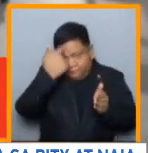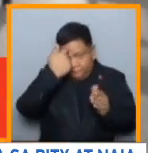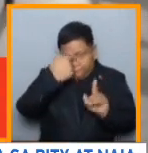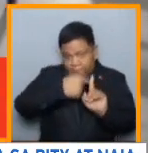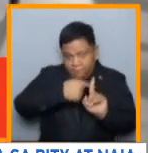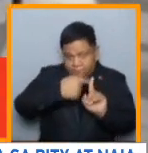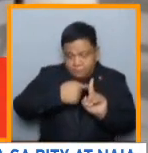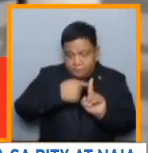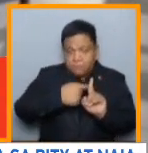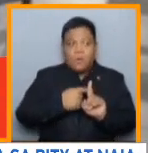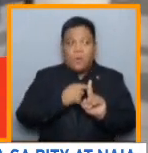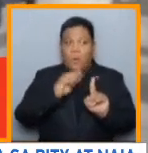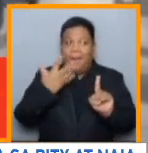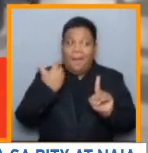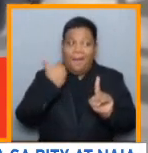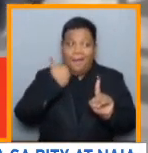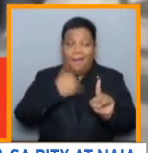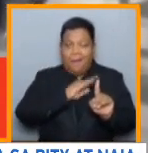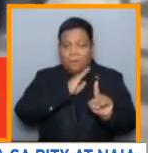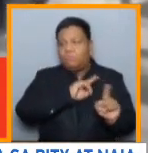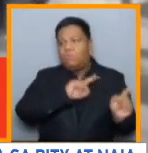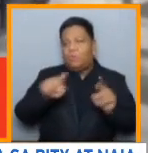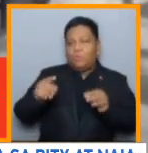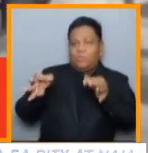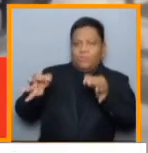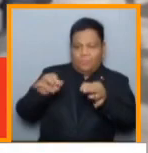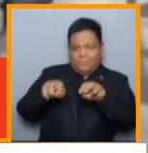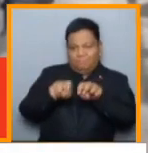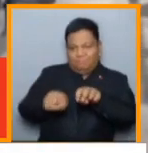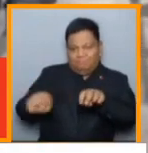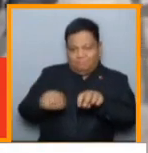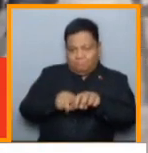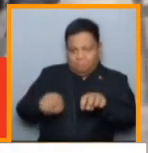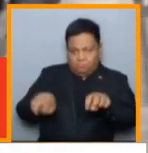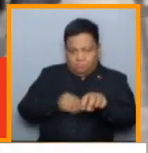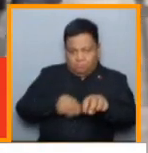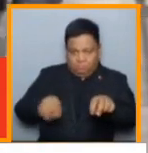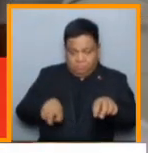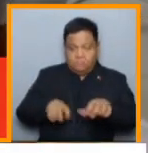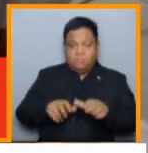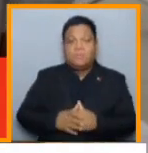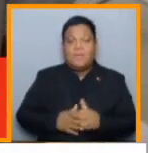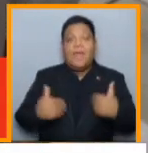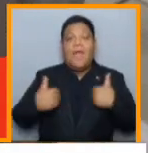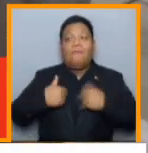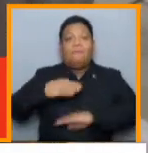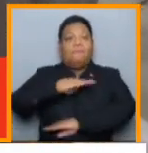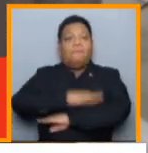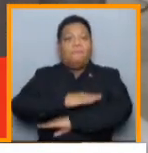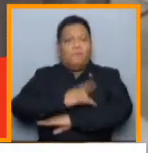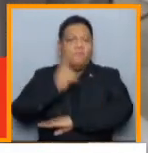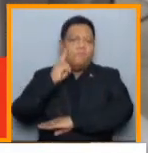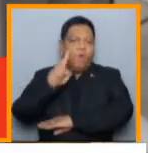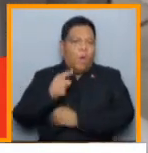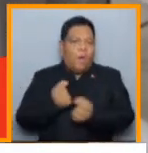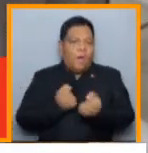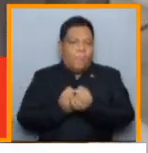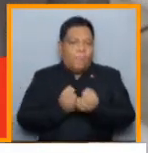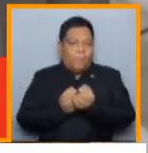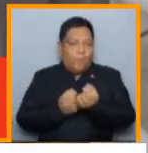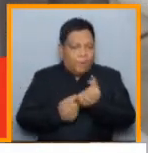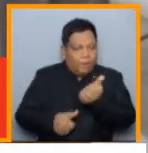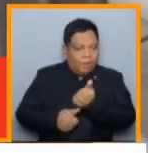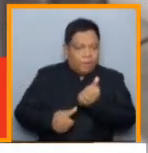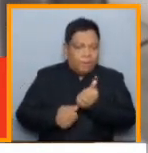yung mga upuan para masunod ang physical distancing. May voters assistance desk din. Ang mga may sintomas naman ng COVID-19, maaaring bumoto